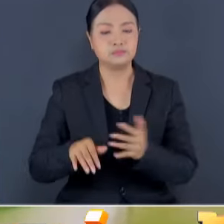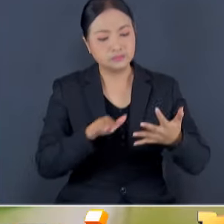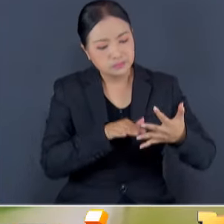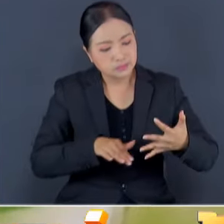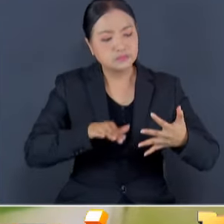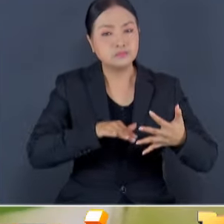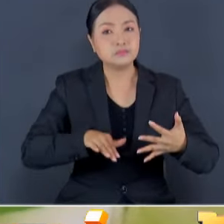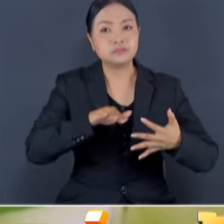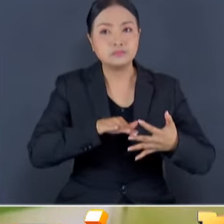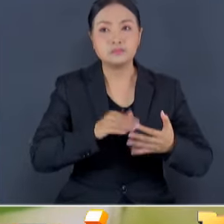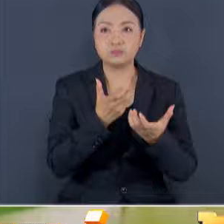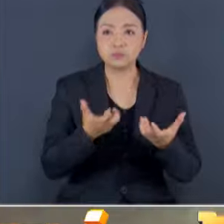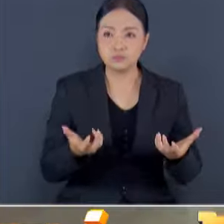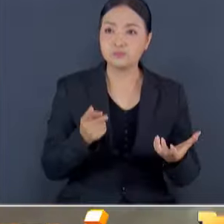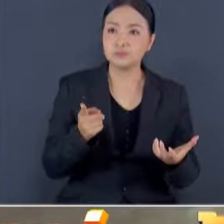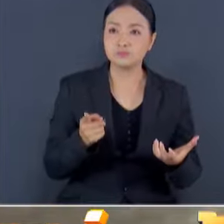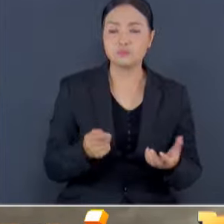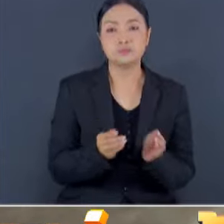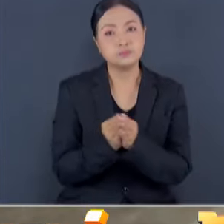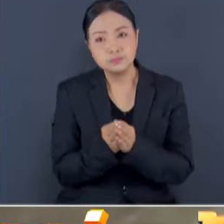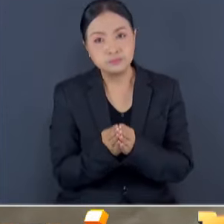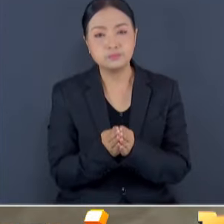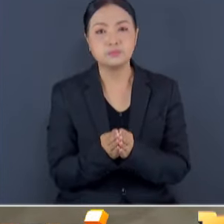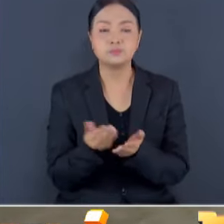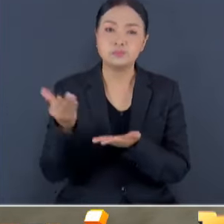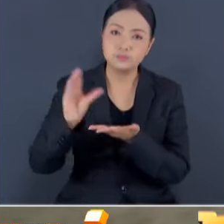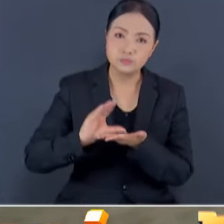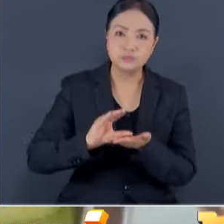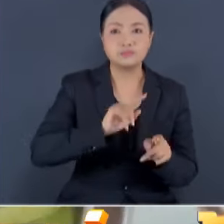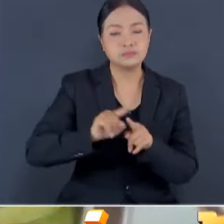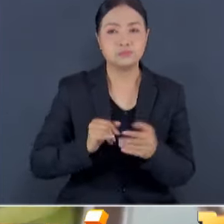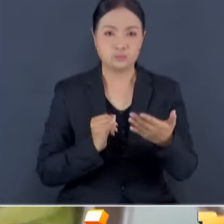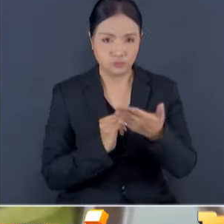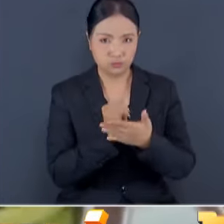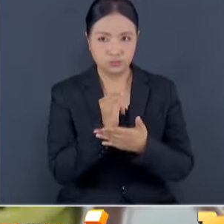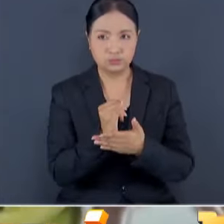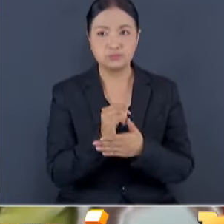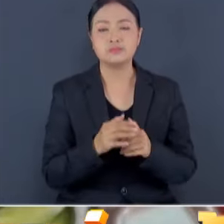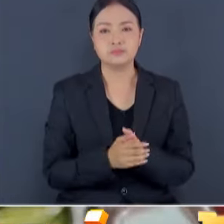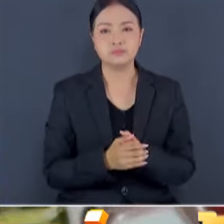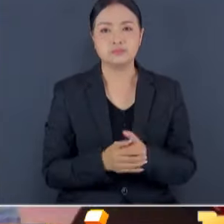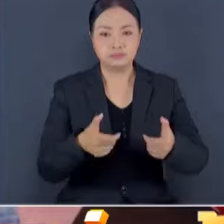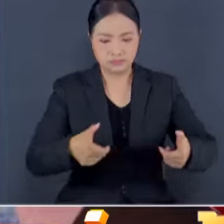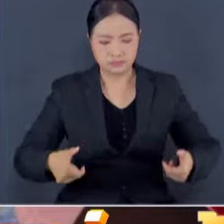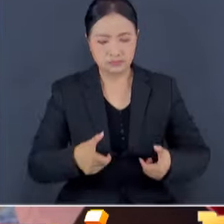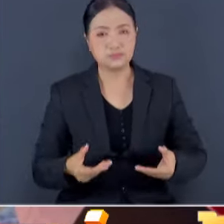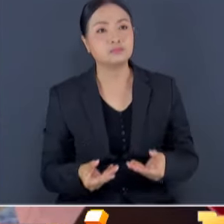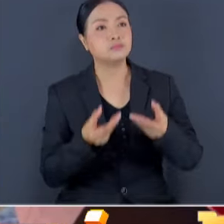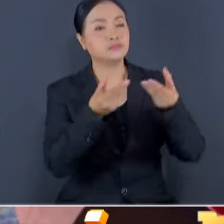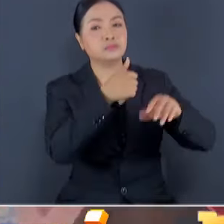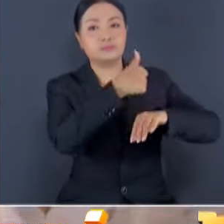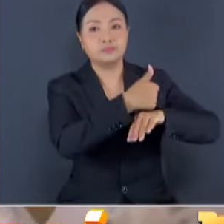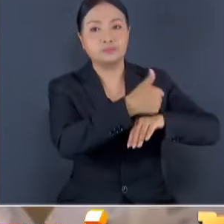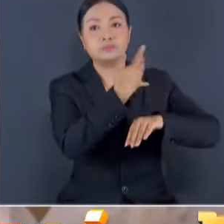การดำเนินการวัตถุดิบอาหารเมนูอาหารและงบประมาณทุกอย่างถูกต้องนะครับซึ่งได้ทำรายงานถึงผู้บังคับบัญชาแล้วอันนี้คือ